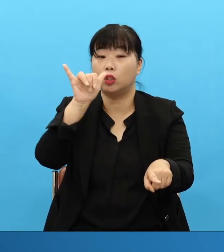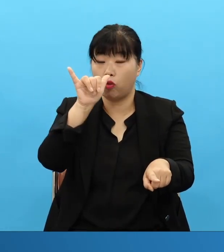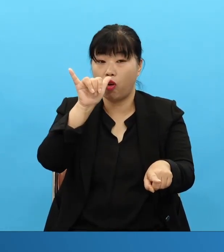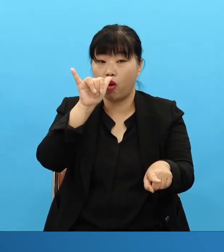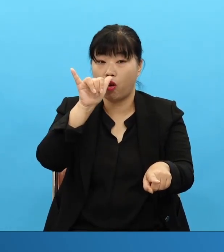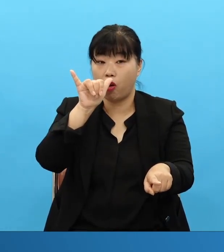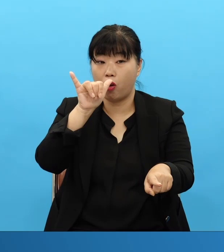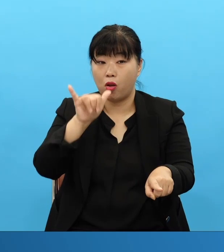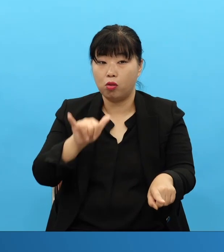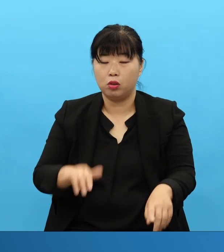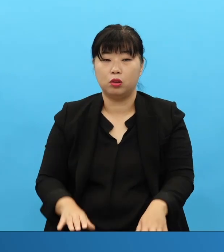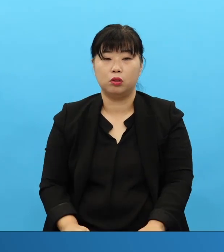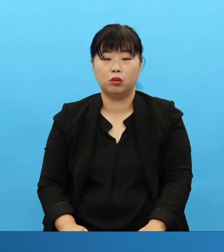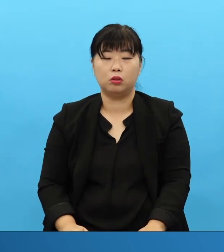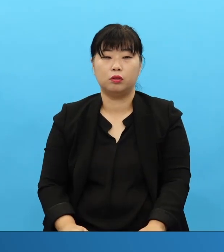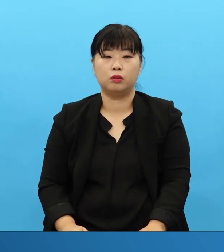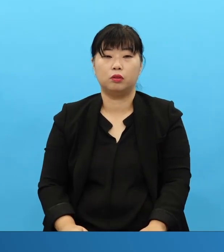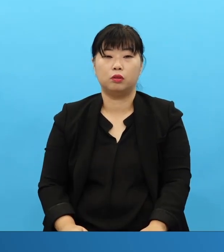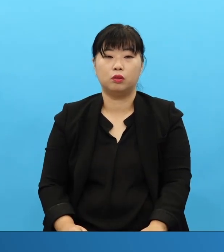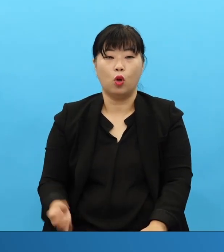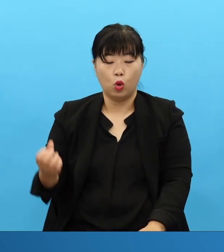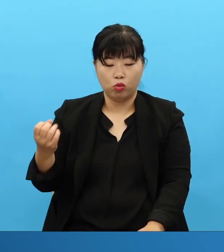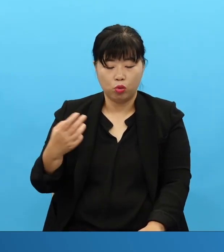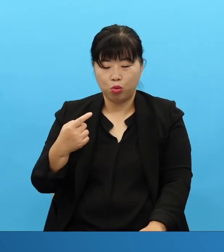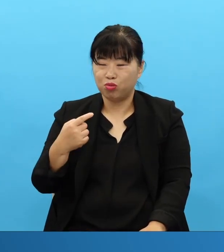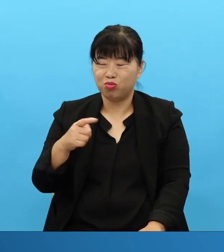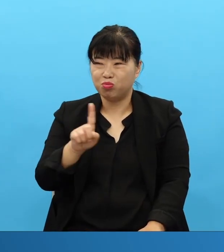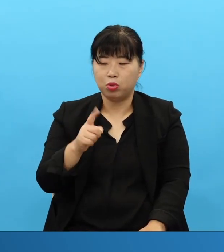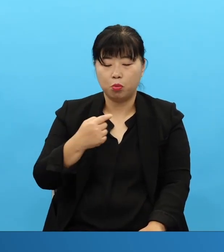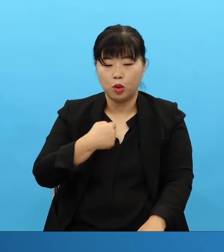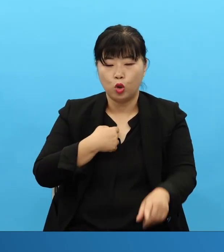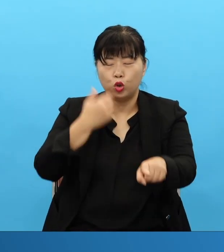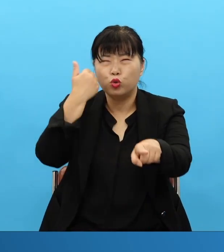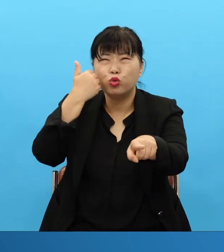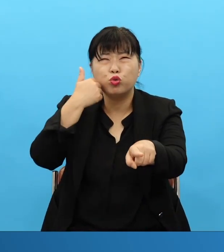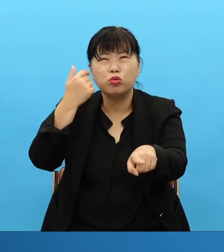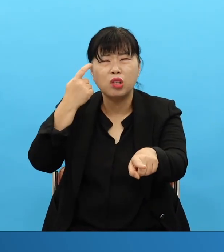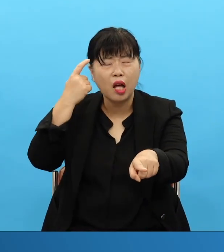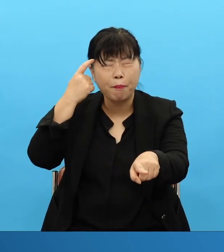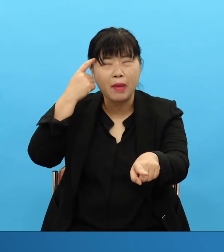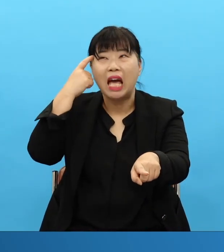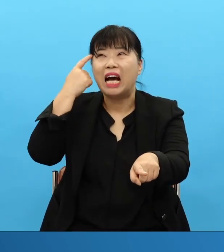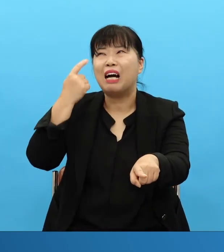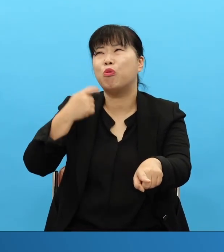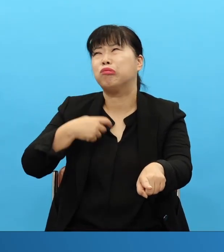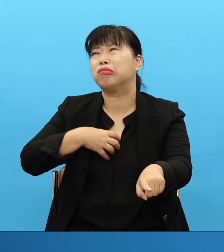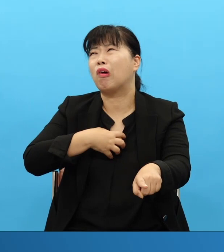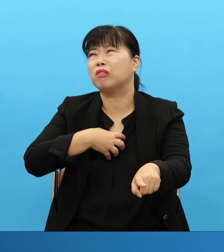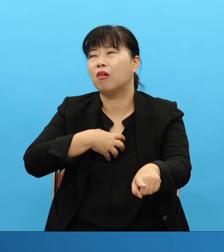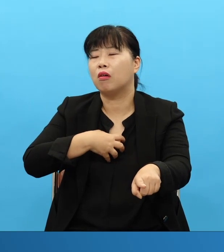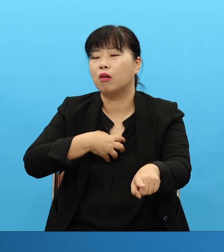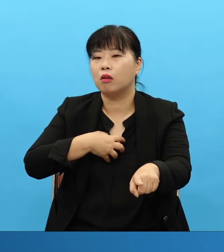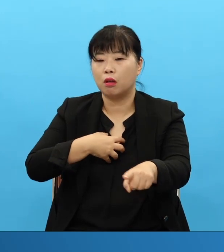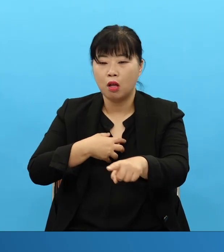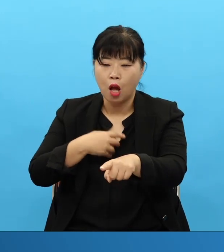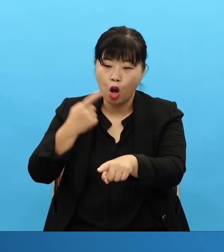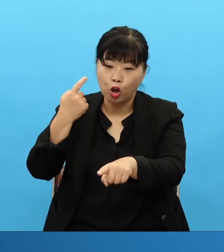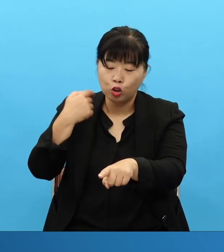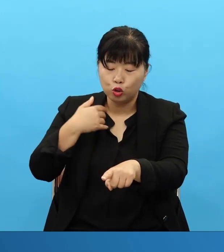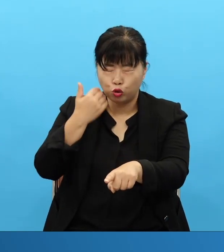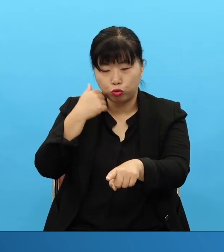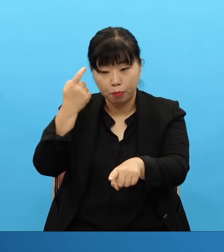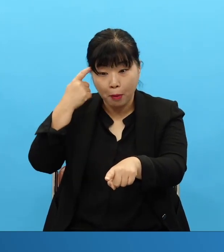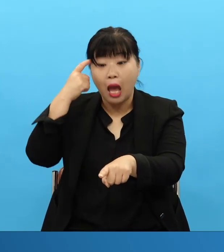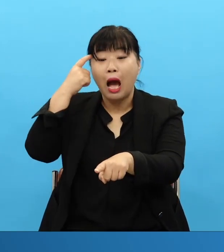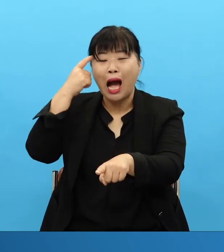또 생각할 때마다 걱정되는 사람이 있고 생각할 때마다 고마운 사람이 있고. And there are people that come to mind when I pray, and there are people that every time I think about them, I'm